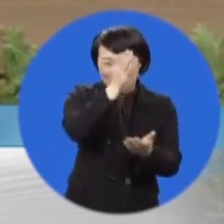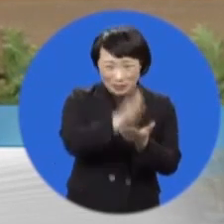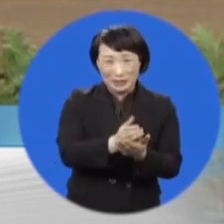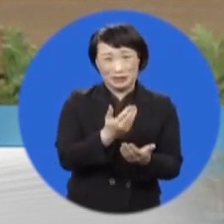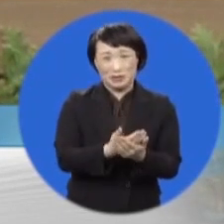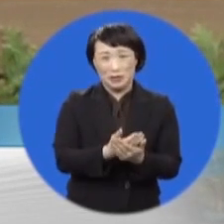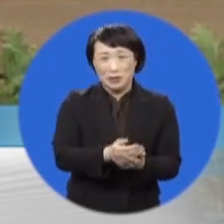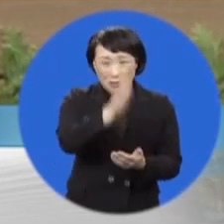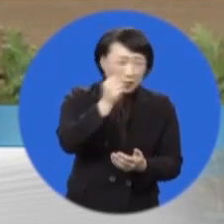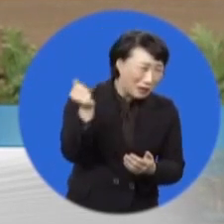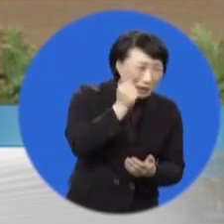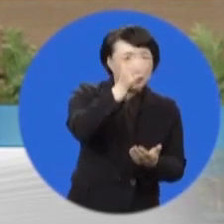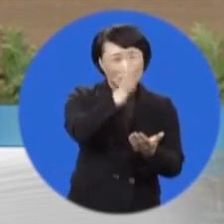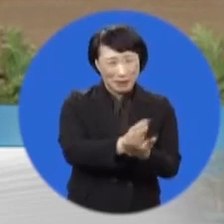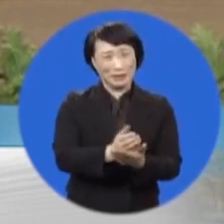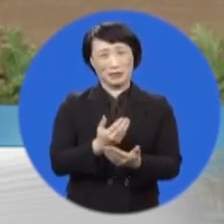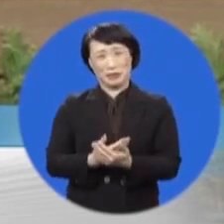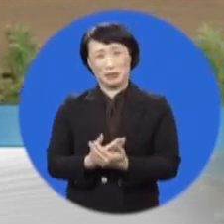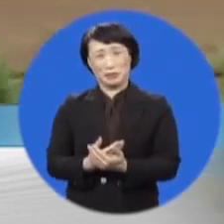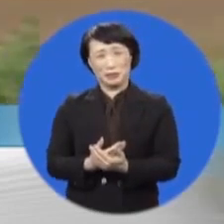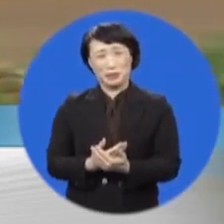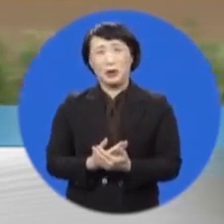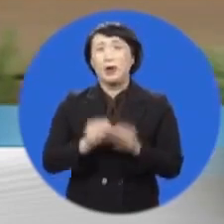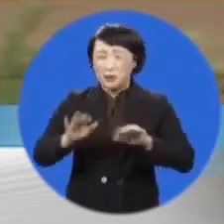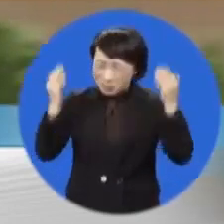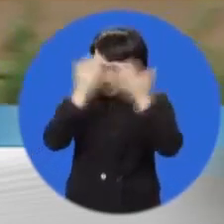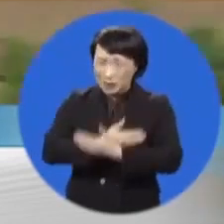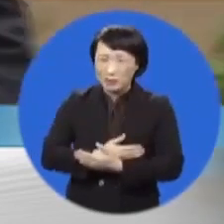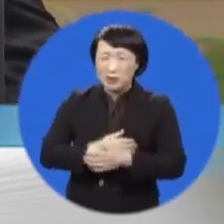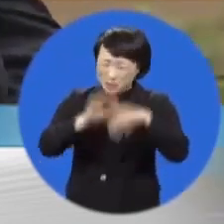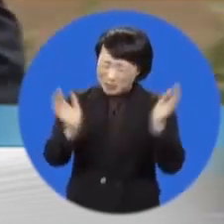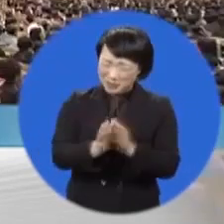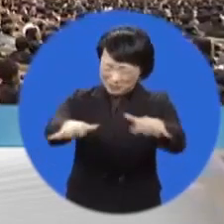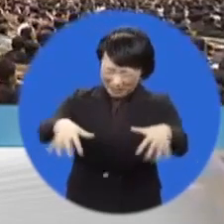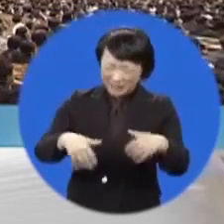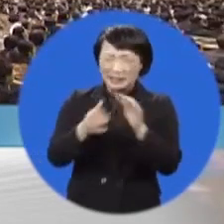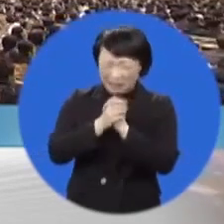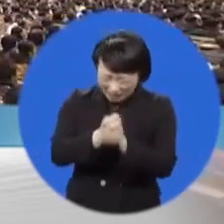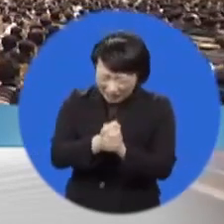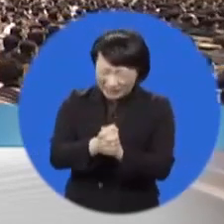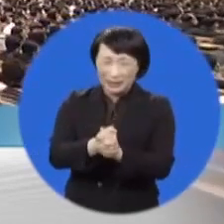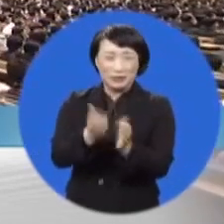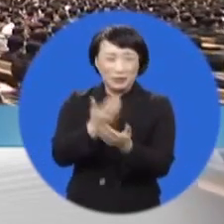하실 신경이 타막 2만리 하세요 올 밤도 나왔지 도안이 하여 주시오